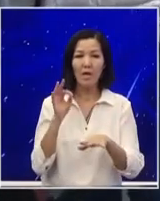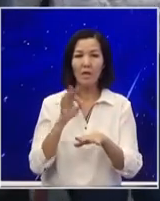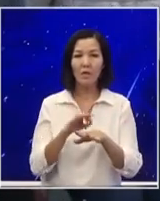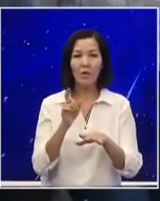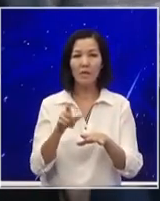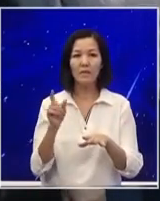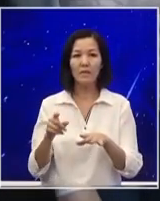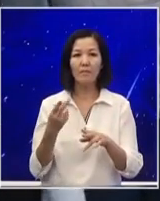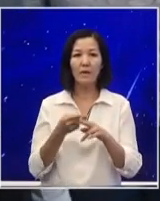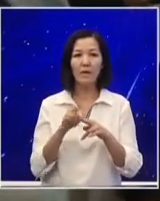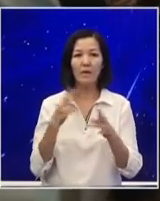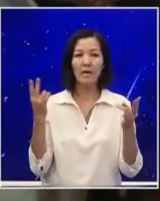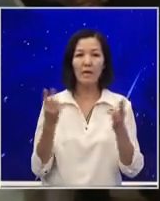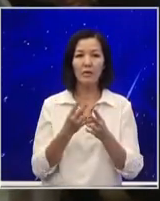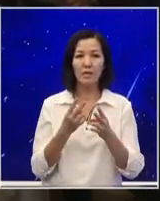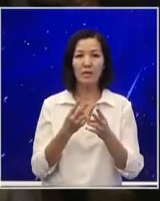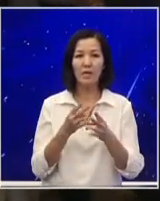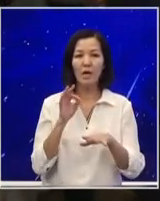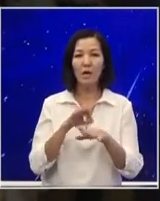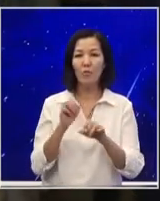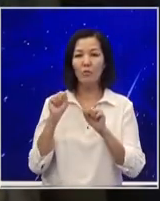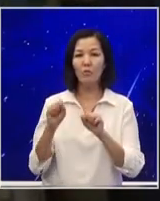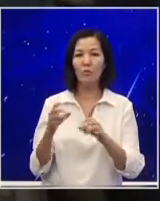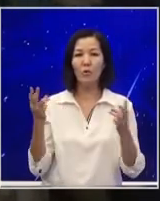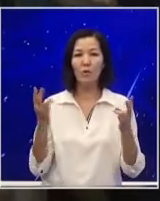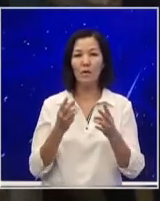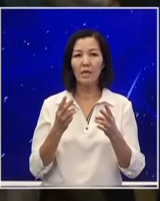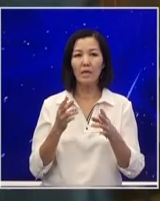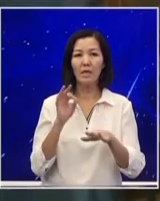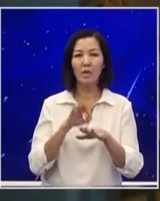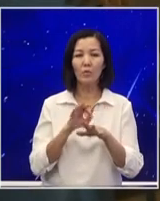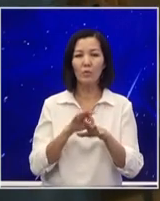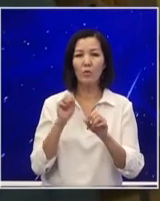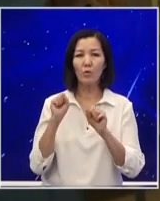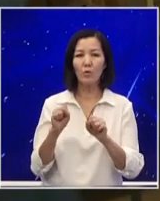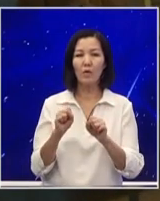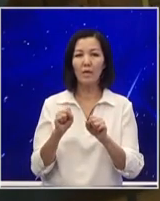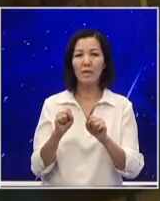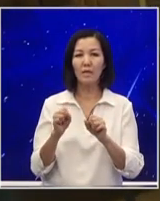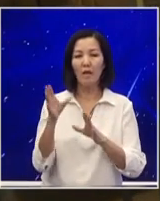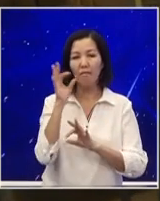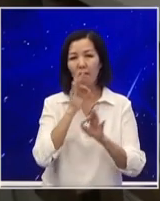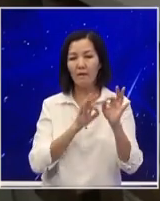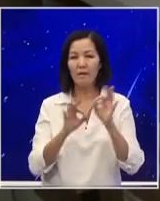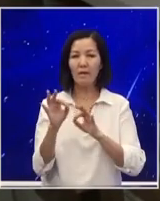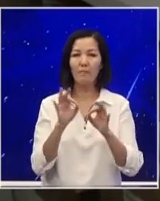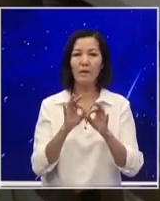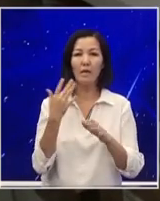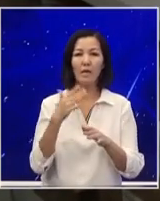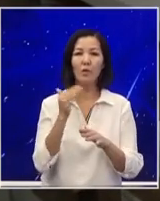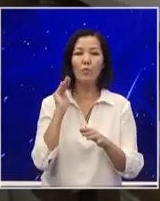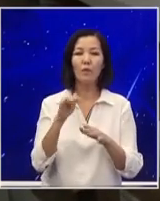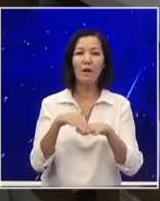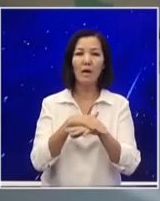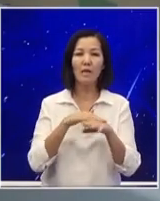ең қажеттісі ажалға араша түсер дәрігердің қол көмегімен дертті емдеп жазар шипалы дәрі-дәрмек. Егер 50 мыңнан аса